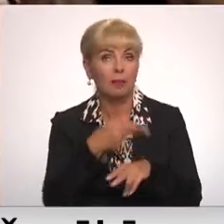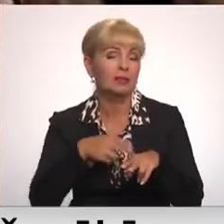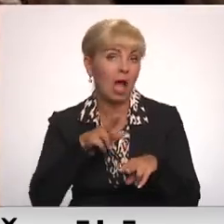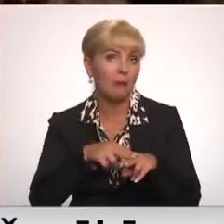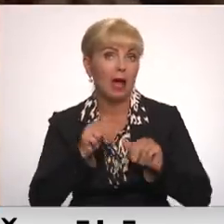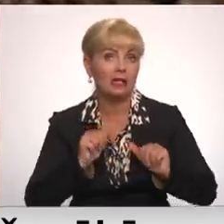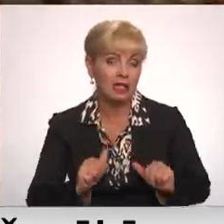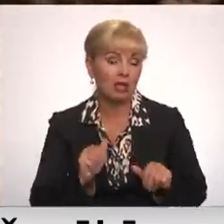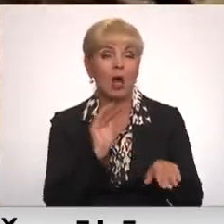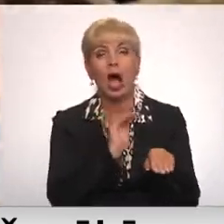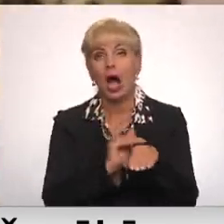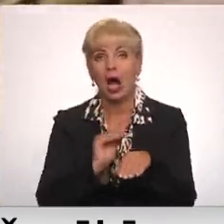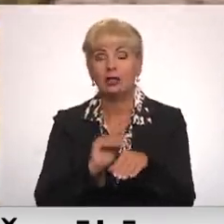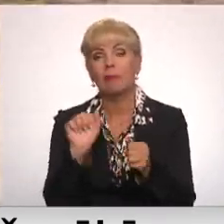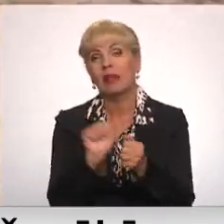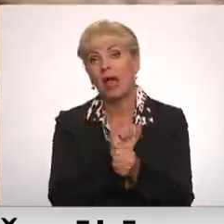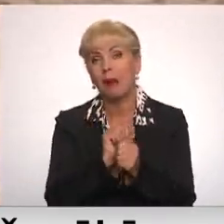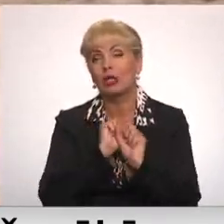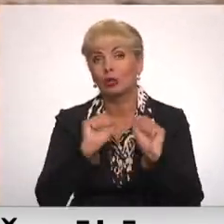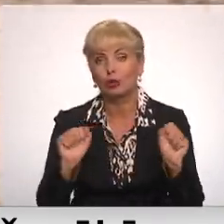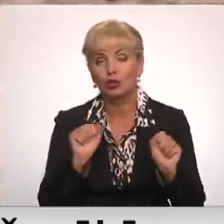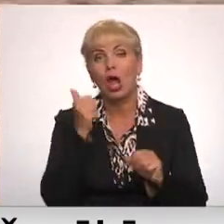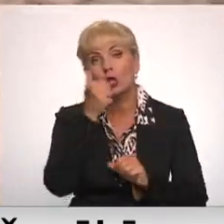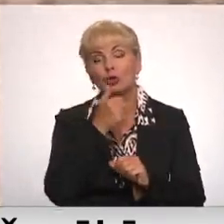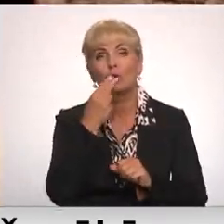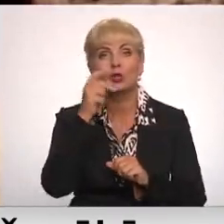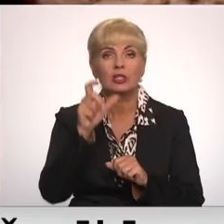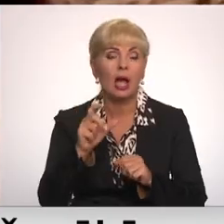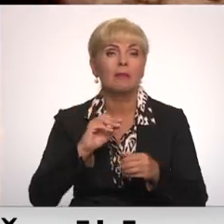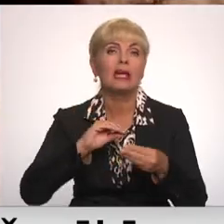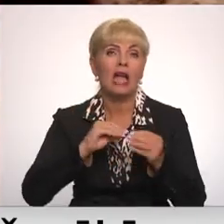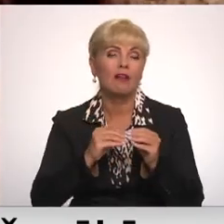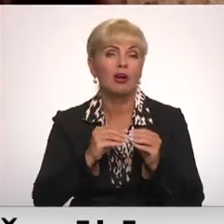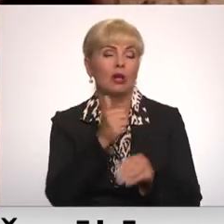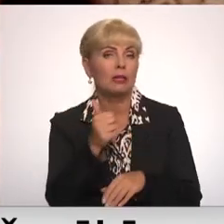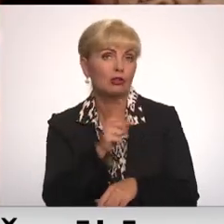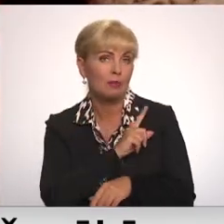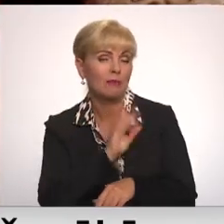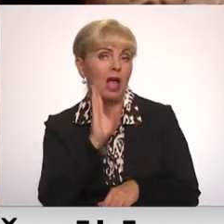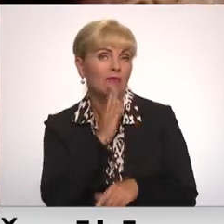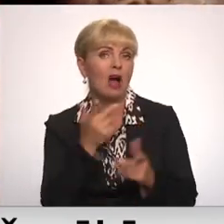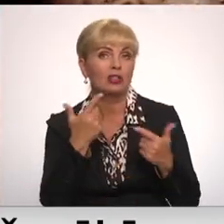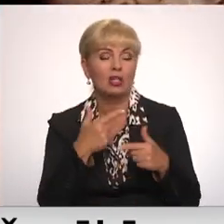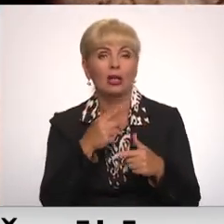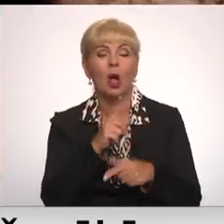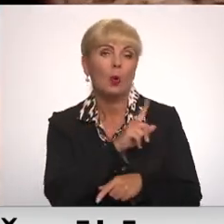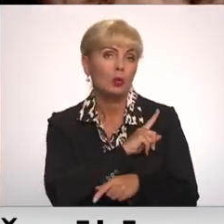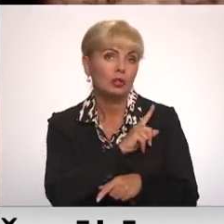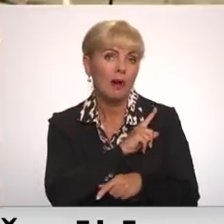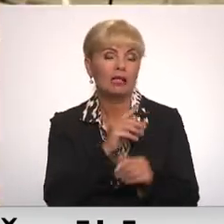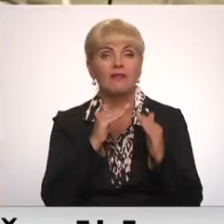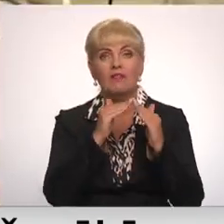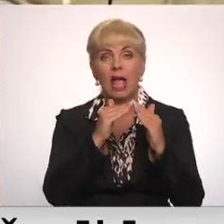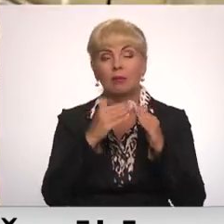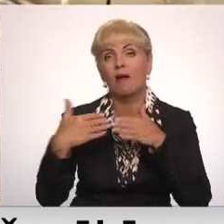dienestā atkal atgādina par biodrošību. Cūku saimniekiem jāievēro īpaša piesardzība. Vasaras laikā viņiem jābūt uzmanīgiem ar fermu